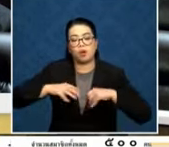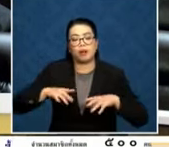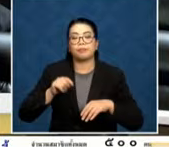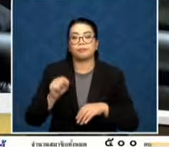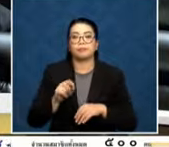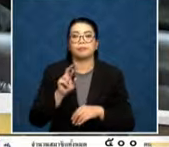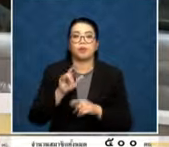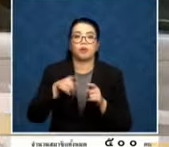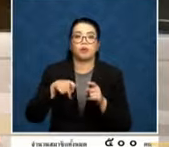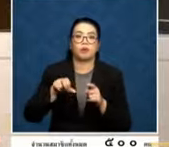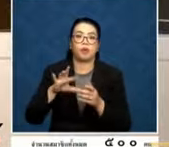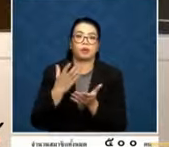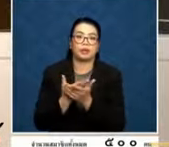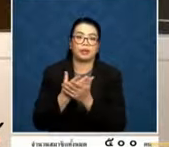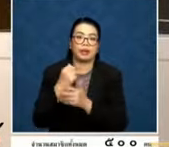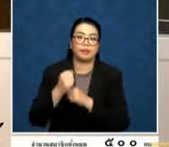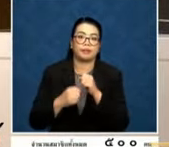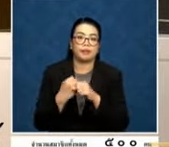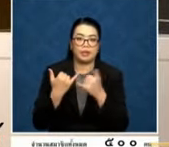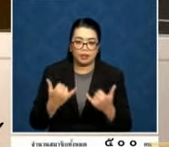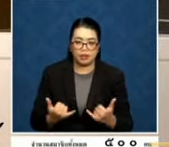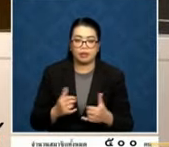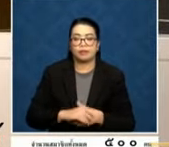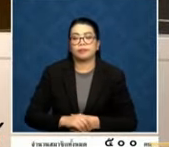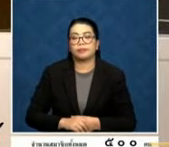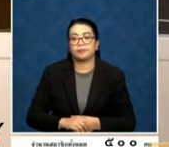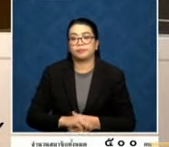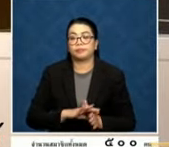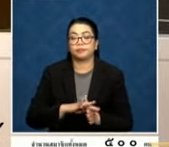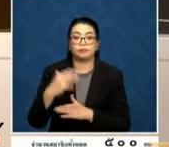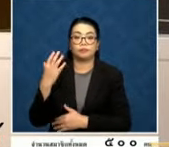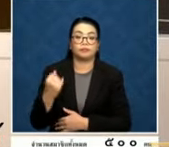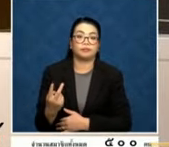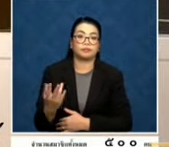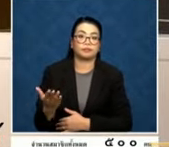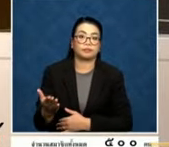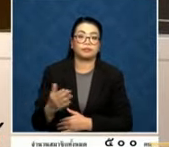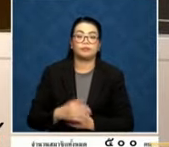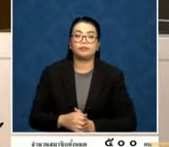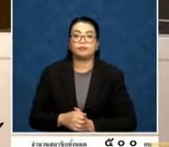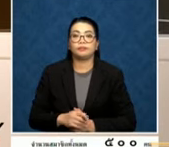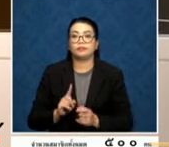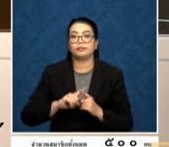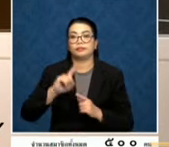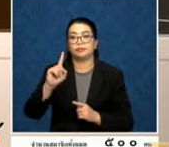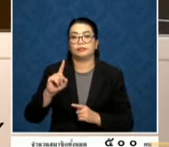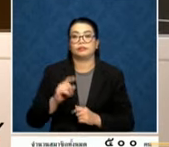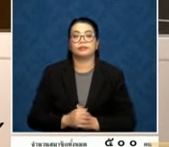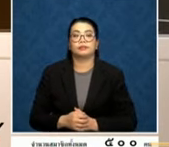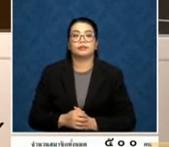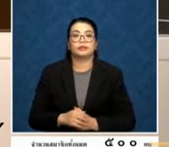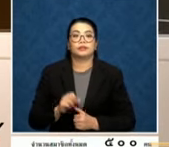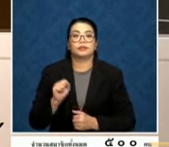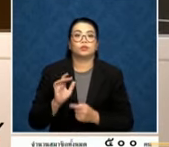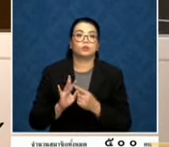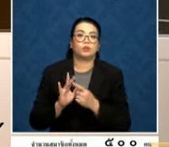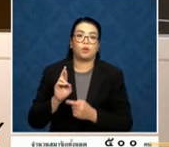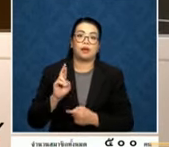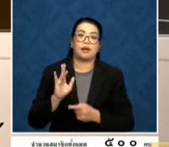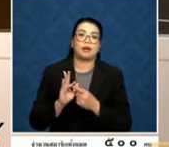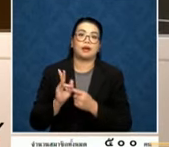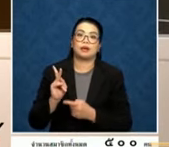ครับครับขอบคุณครับต่อไปอีก 2ท่านนะครับเอท่านแรกท่านสุรเกียรตินะครับ